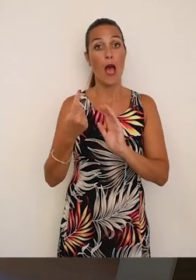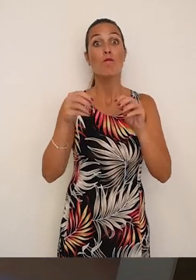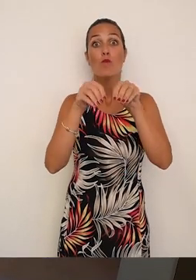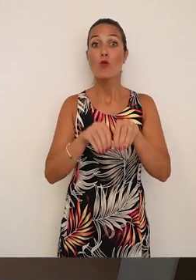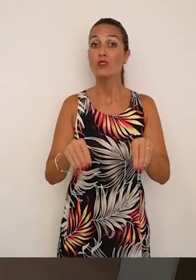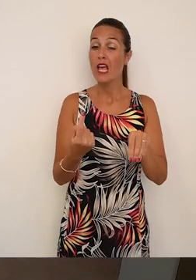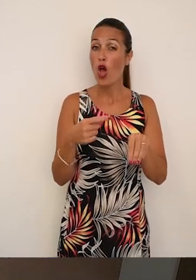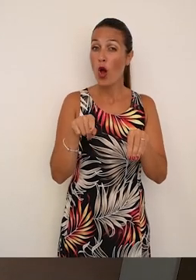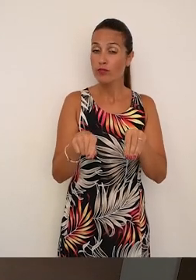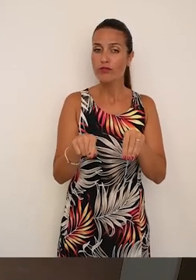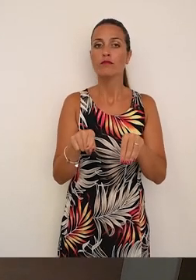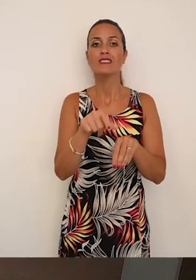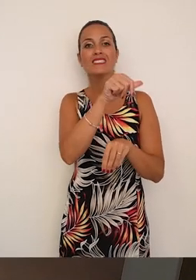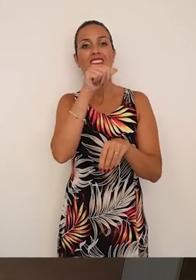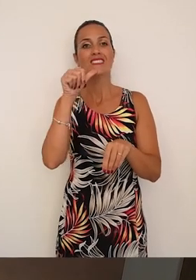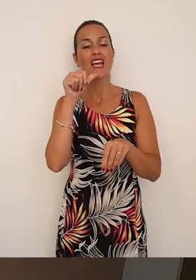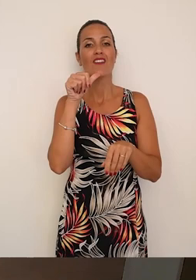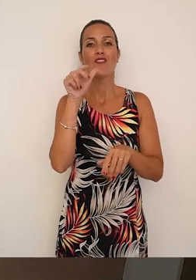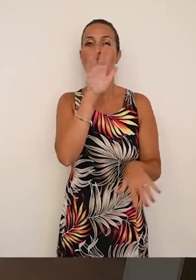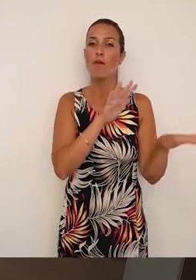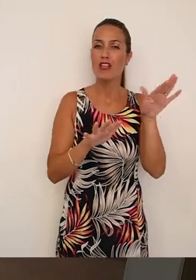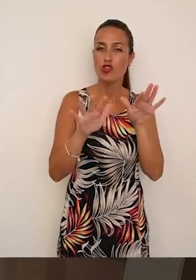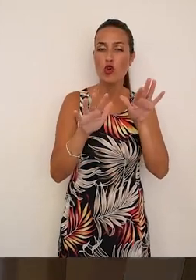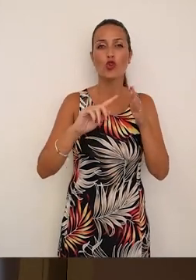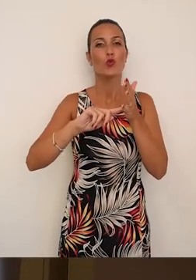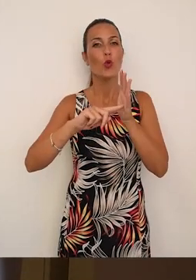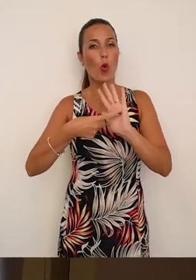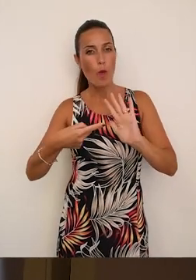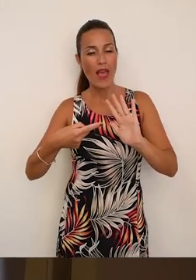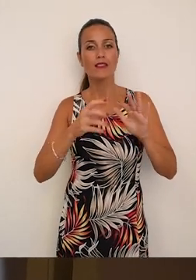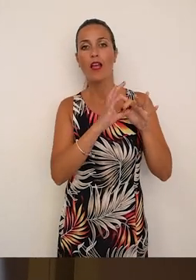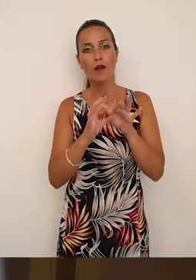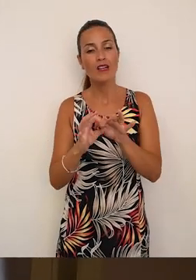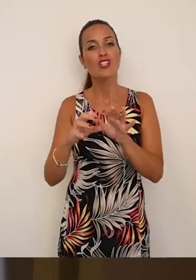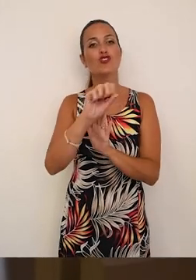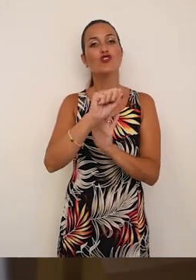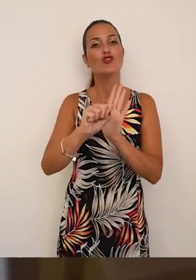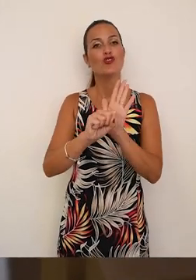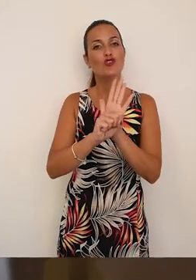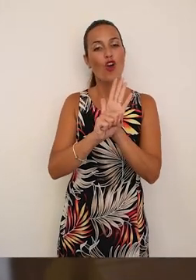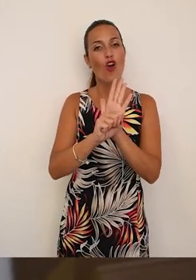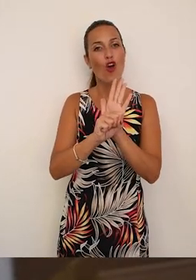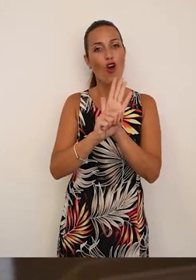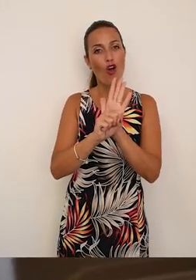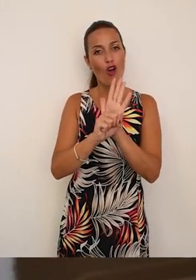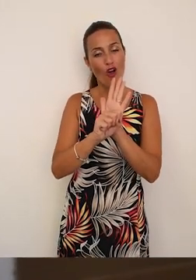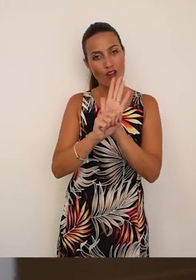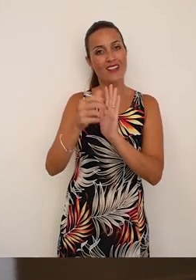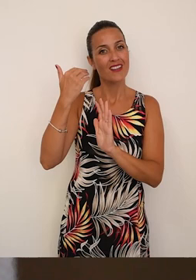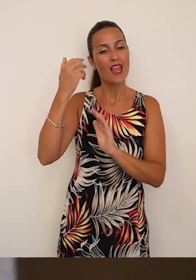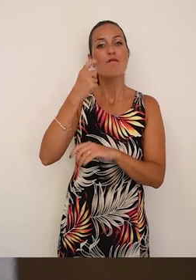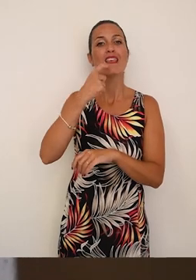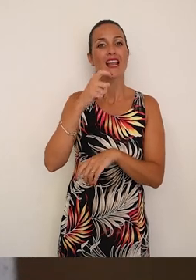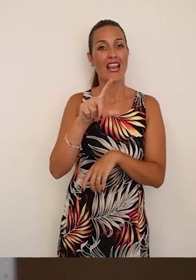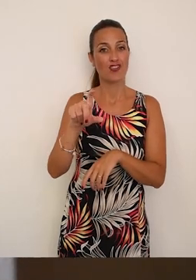L'ecomuseo nasce allo scopo di raccogliere informazioni e documenti inerenti alla storia della civiltà della pietra leccese, con